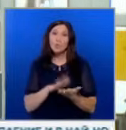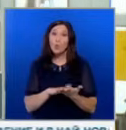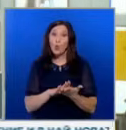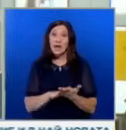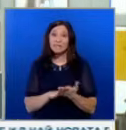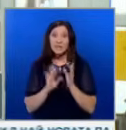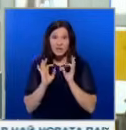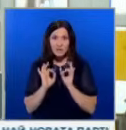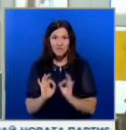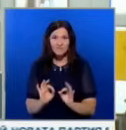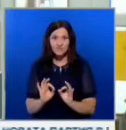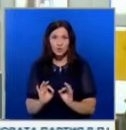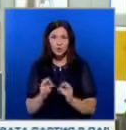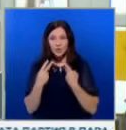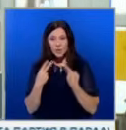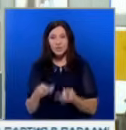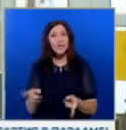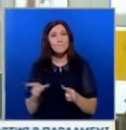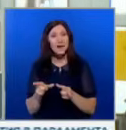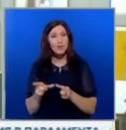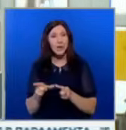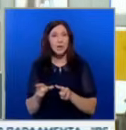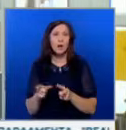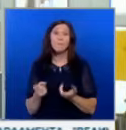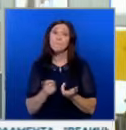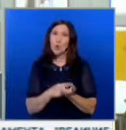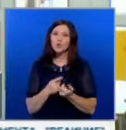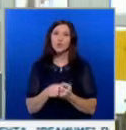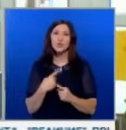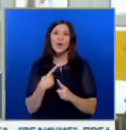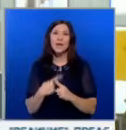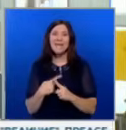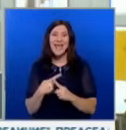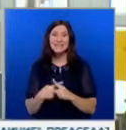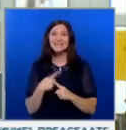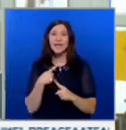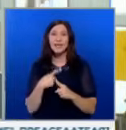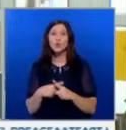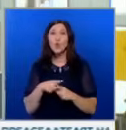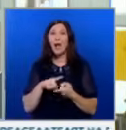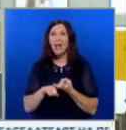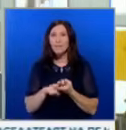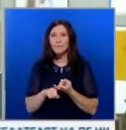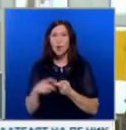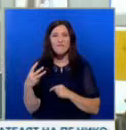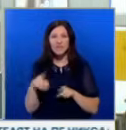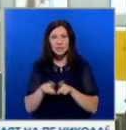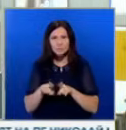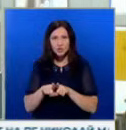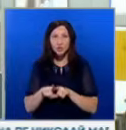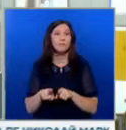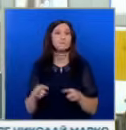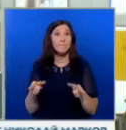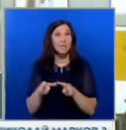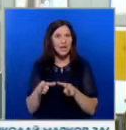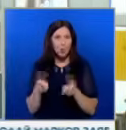доказвали действително наличие на марихуана, но много по-често на хексахидроканабинол. Ефектът е същия като на